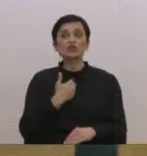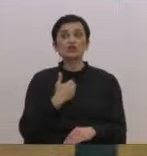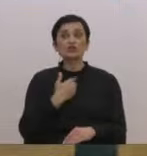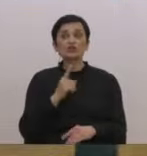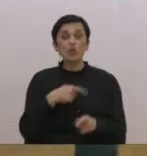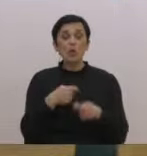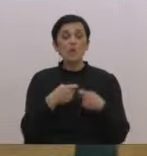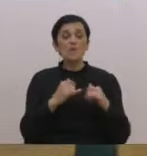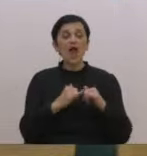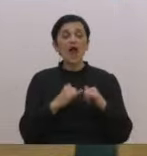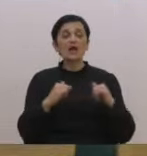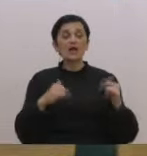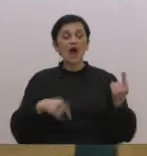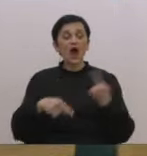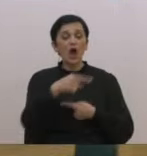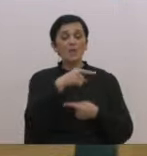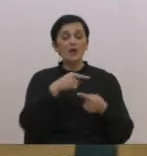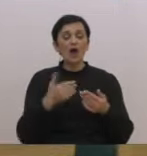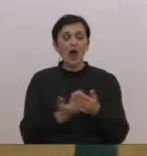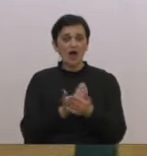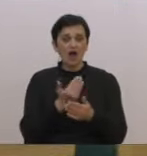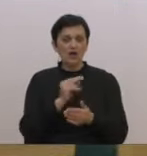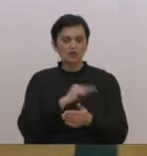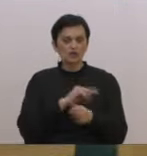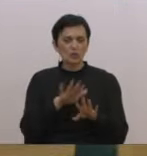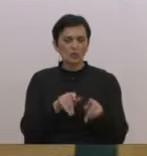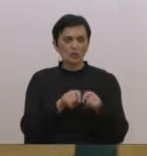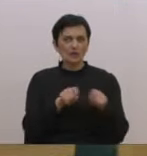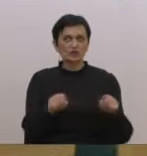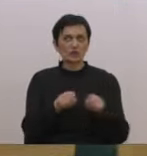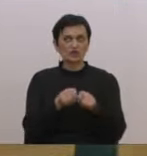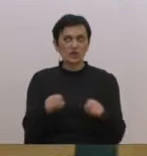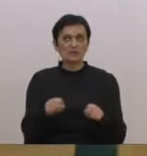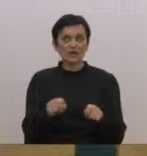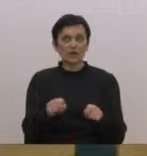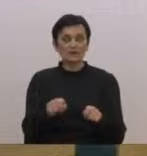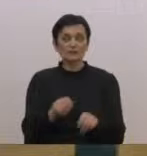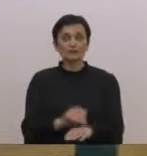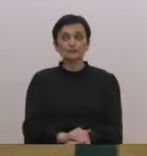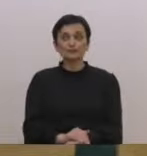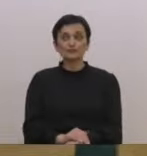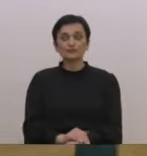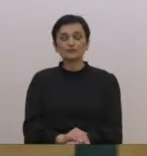ბიზნესის გაფართოვებისთვის, ახალი სამუშაო ადგილების შესაქმნელად.